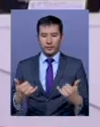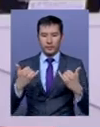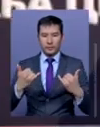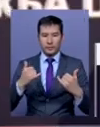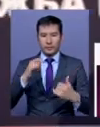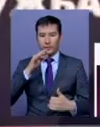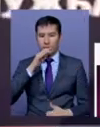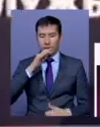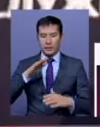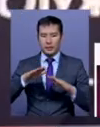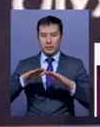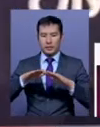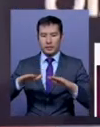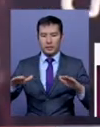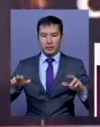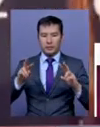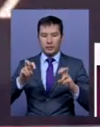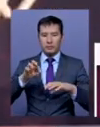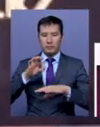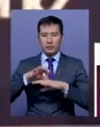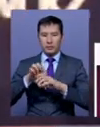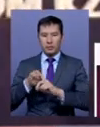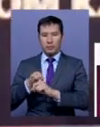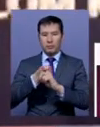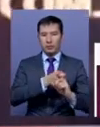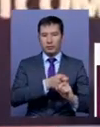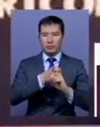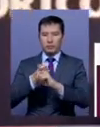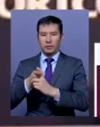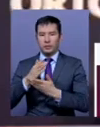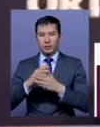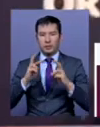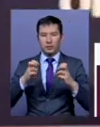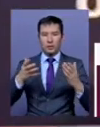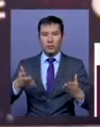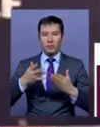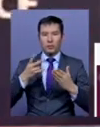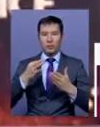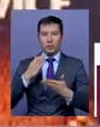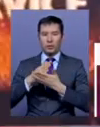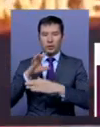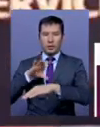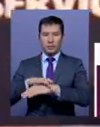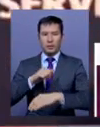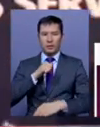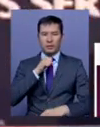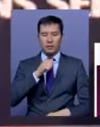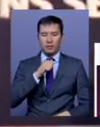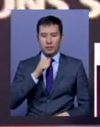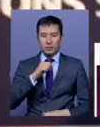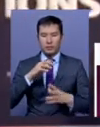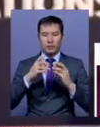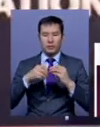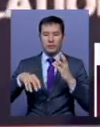Дети переносят инфекцию в легкой форме. У многих температура не наблюдалась, но у некоторых проявились кашель и другие симптомы. В целом у